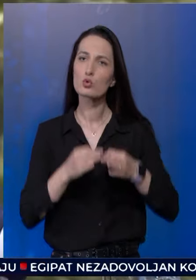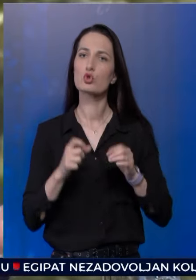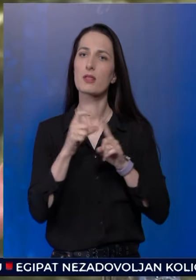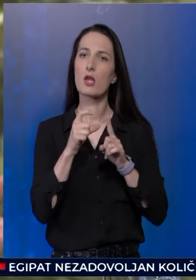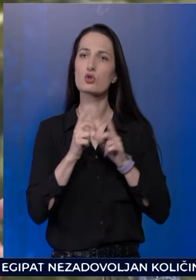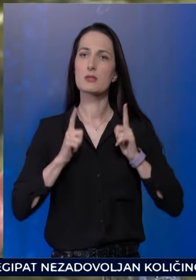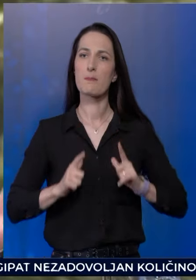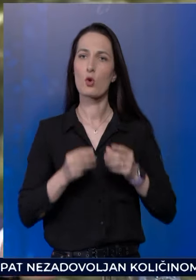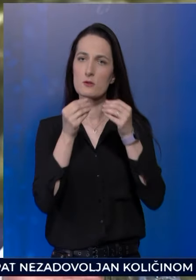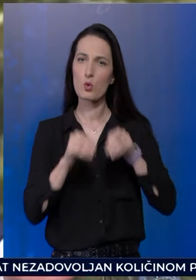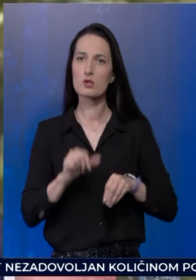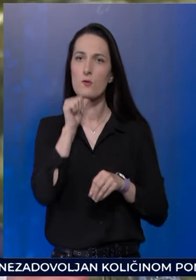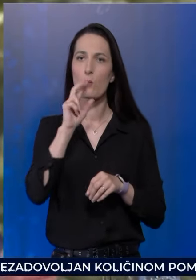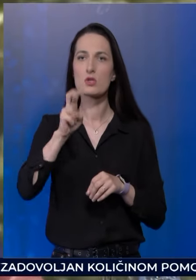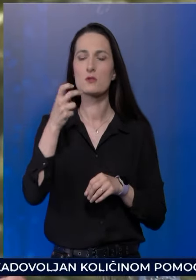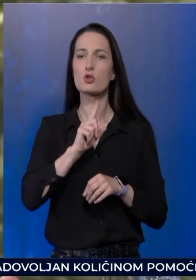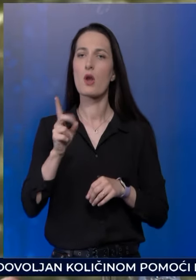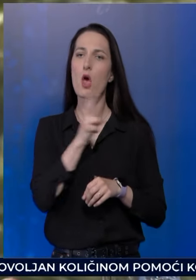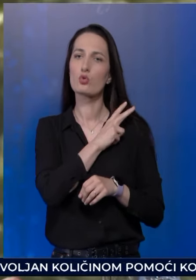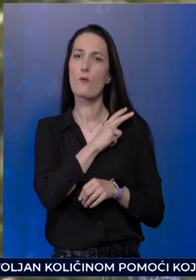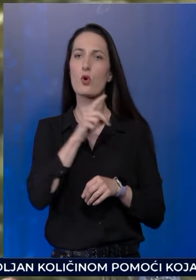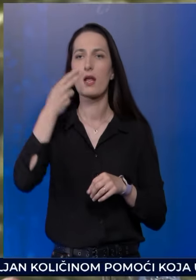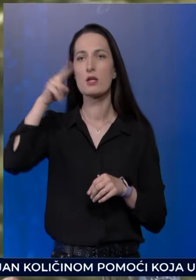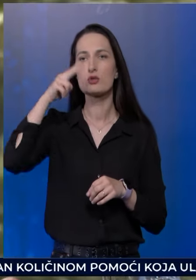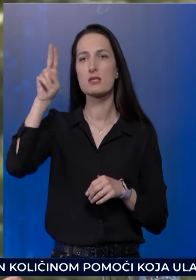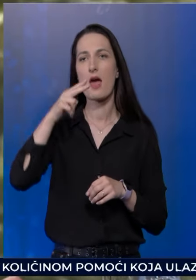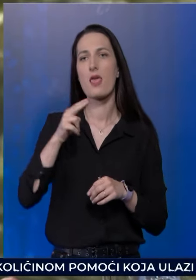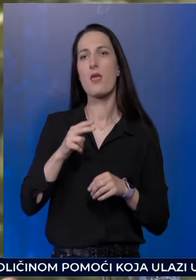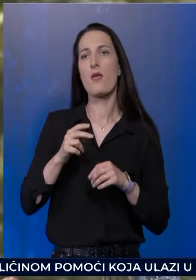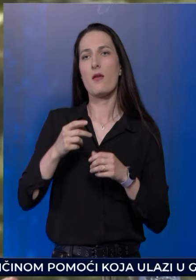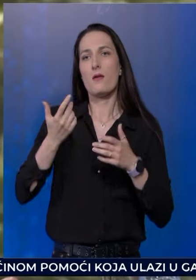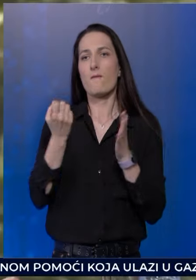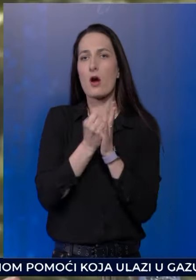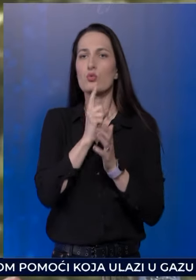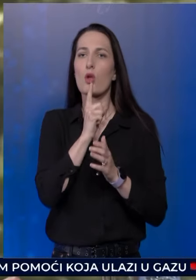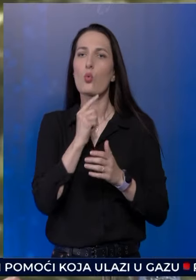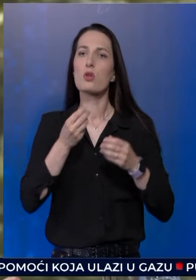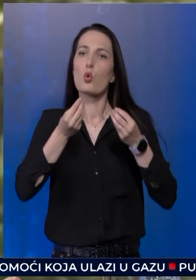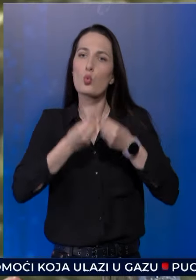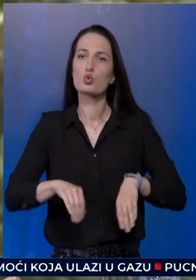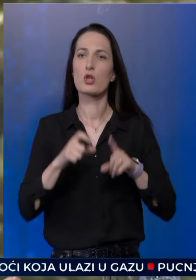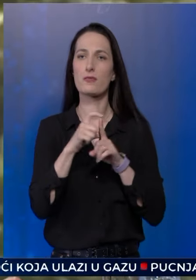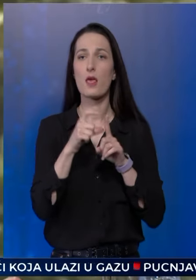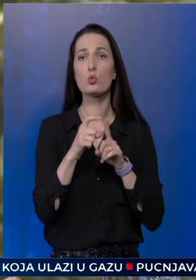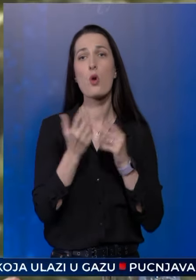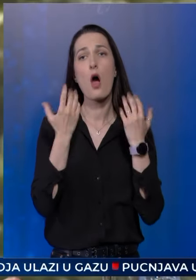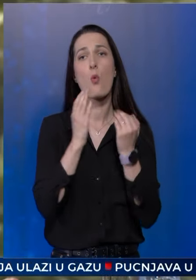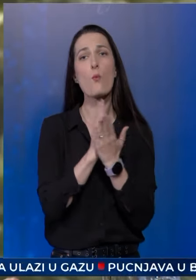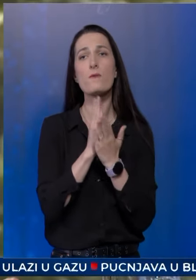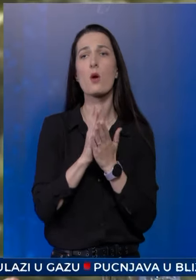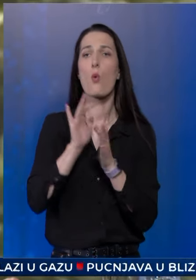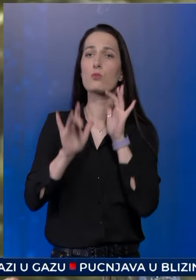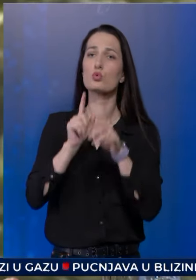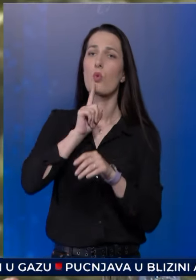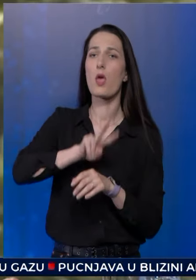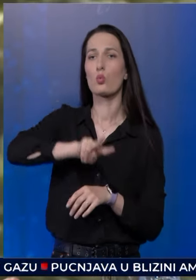svega i uvek poštujući Dejtonski mirovni sporazum i pozivajući neodgovorne inostrane faktore koji ruše